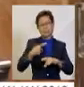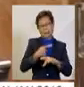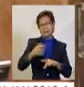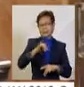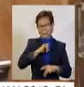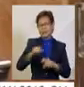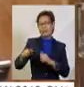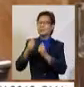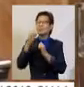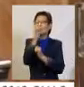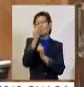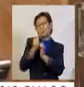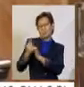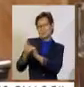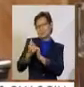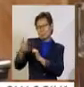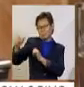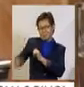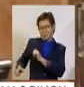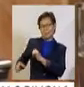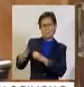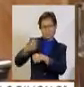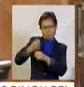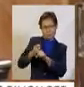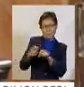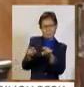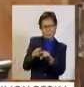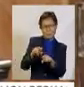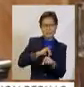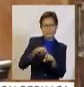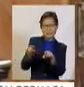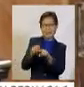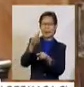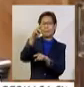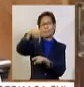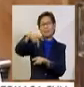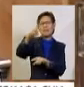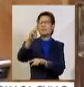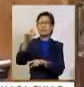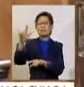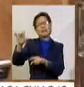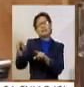bersama-sama. Saya dapat merasakan seolah-olah saya bernyanyi dengan beliau.